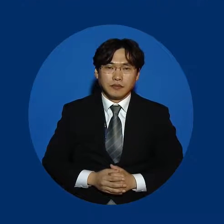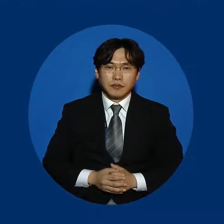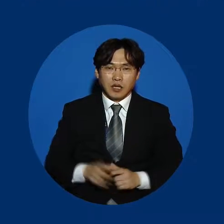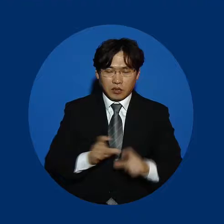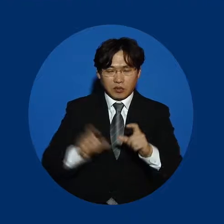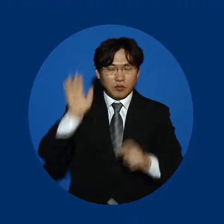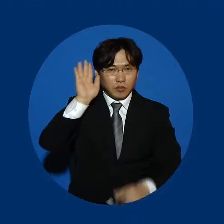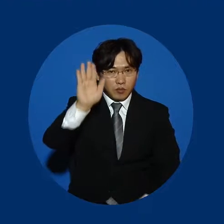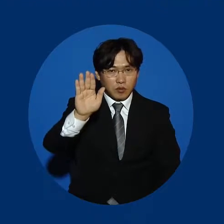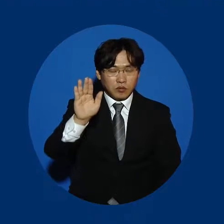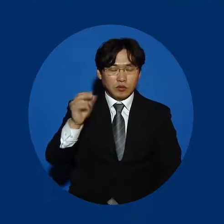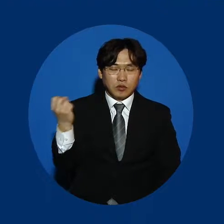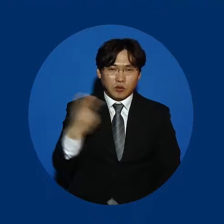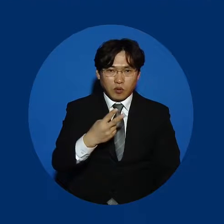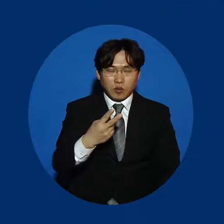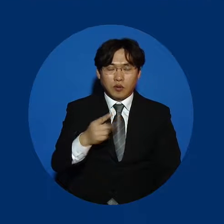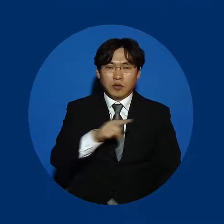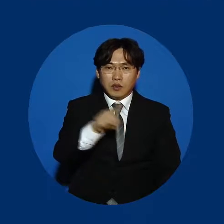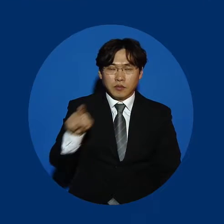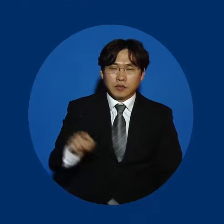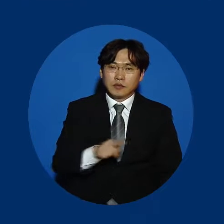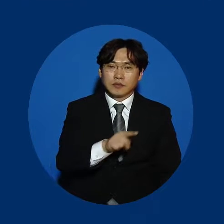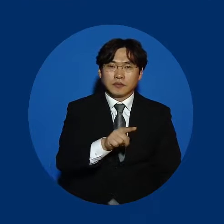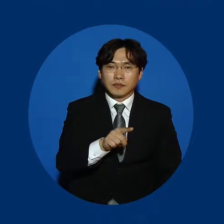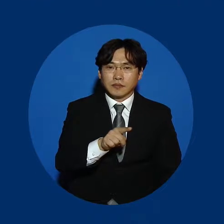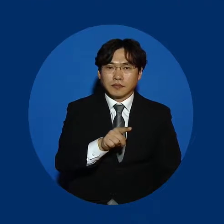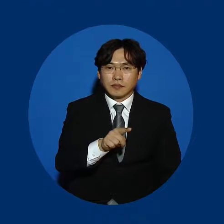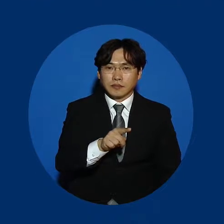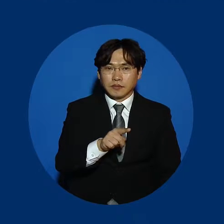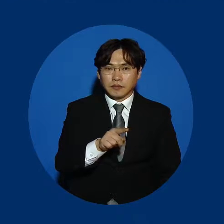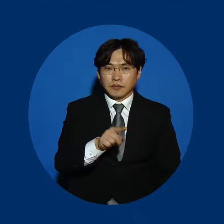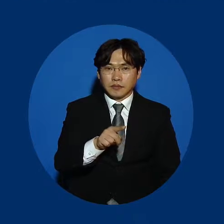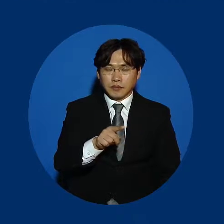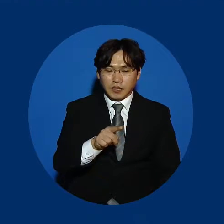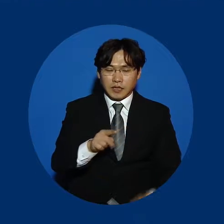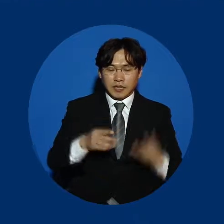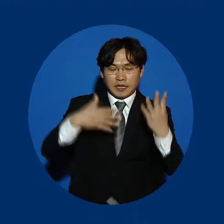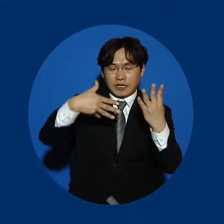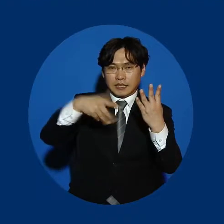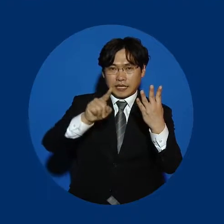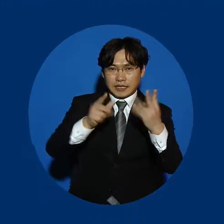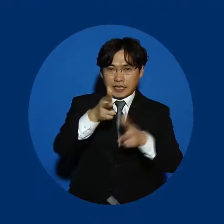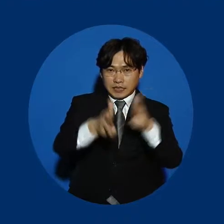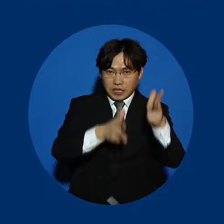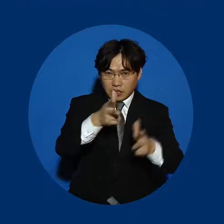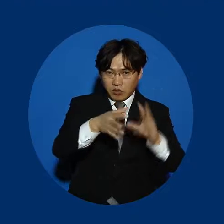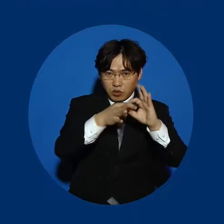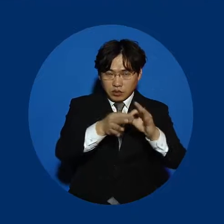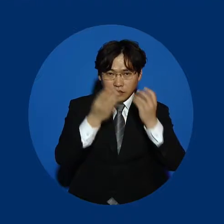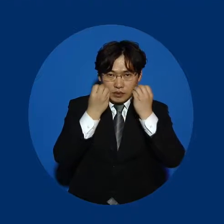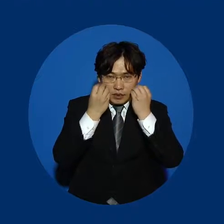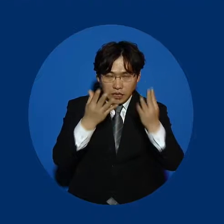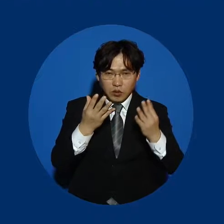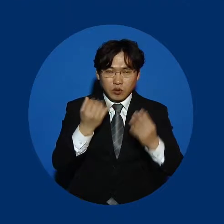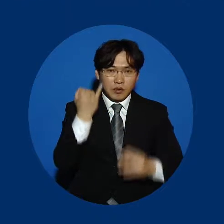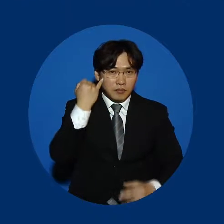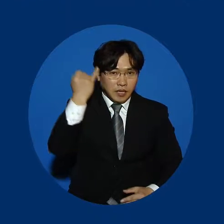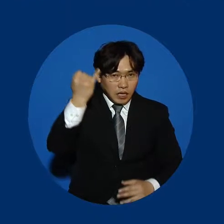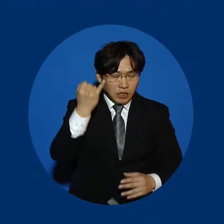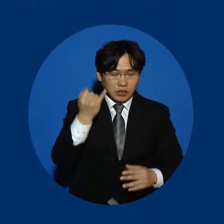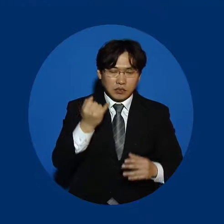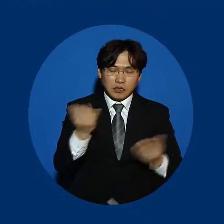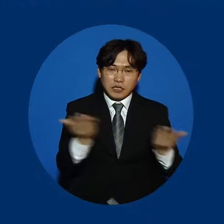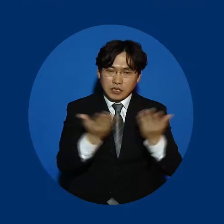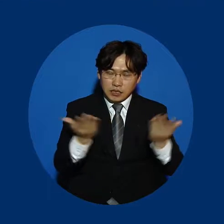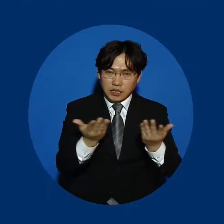나아간다면 고용 문제라든가 소득 문제에 앞으로 4차 산업이라고 그러는데 새로운